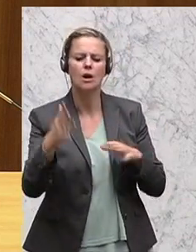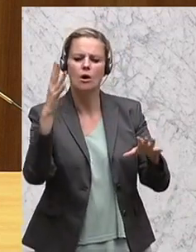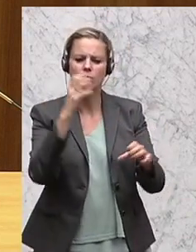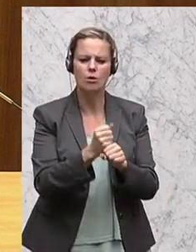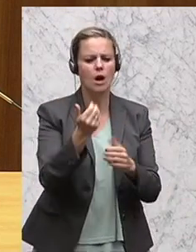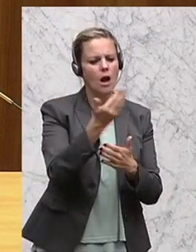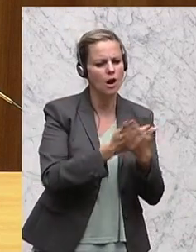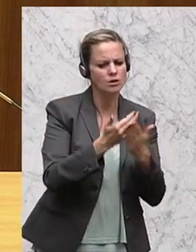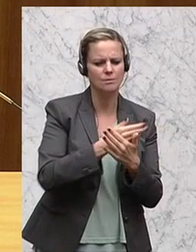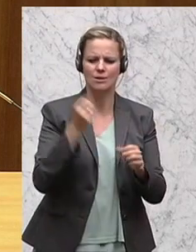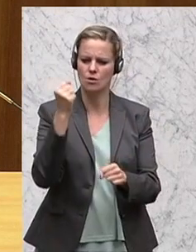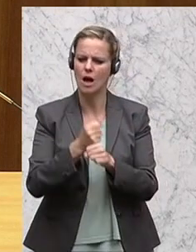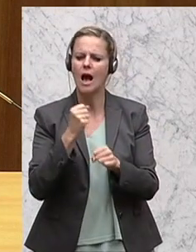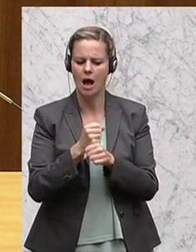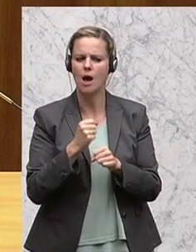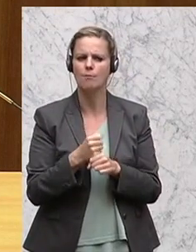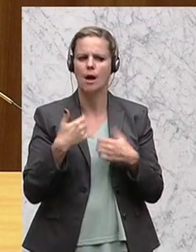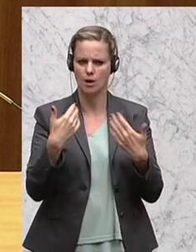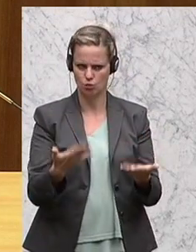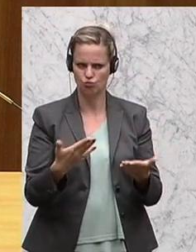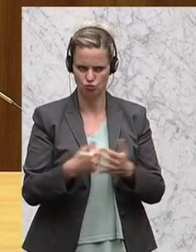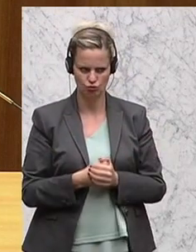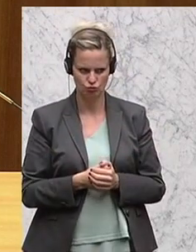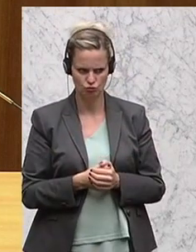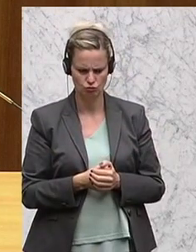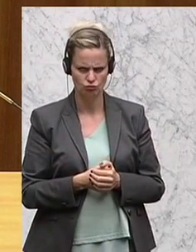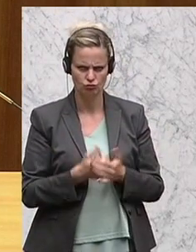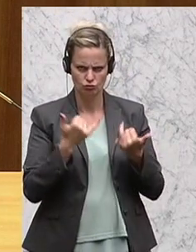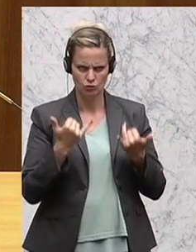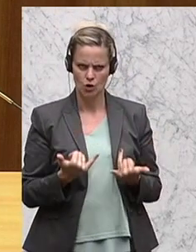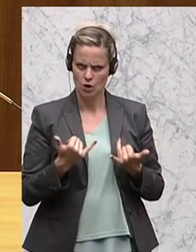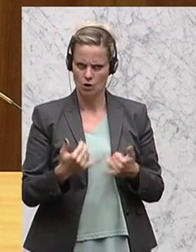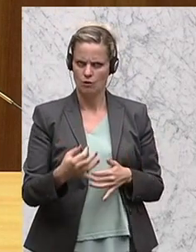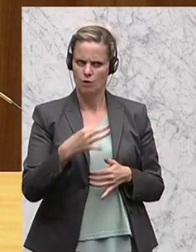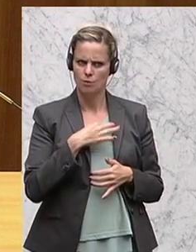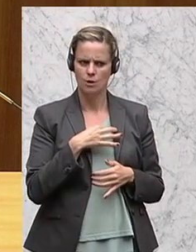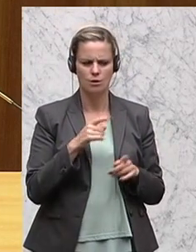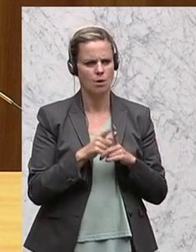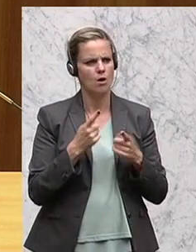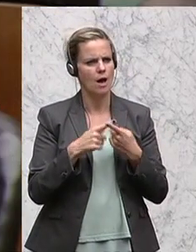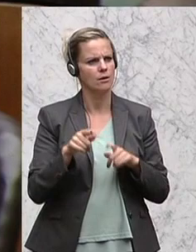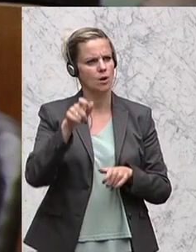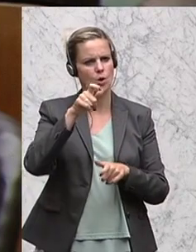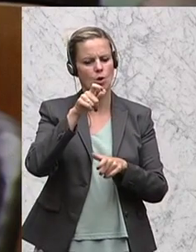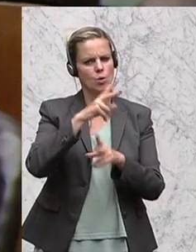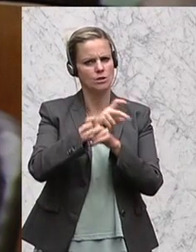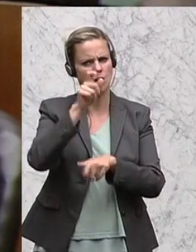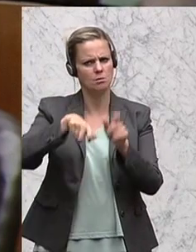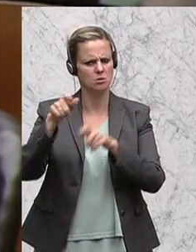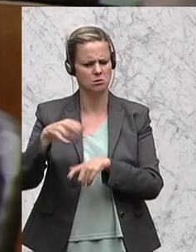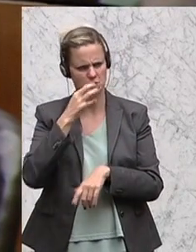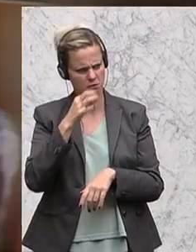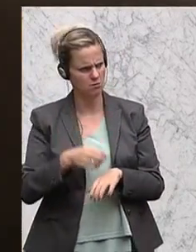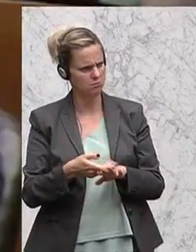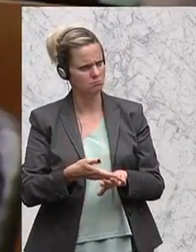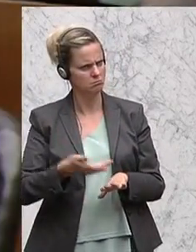auf Ausbildung und Arbeit legen werden. Jetzt stellt sich für mich und natürlich auch für viele Österreicherinnen und Österreicher schon die Frage, was